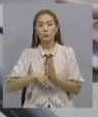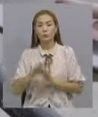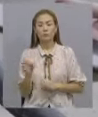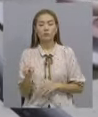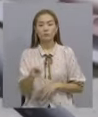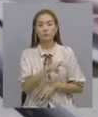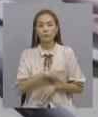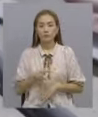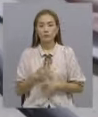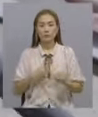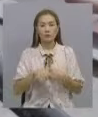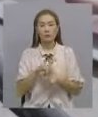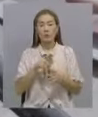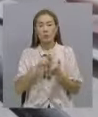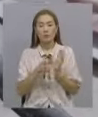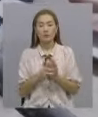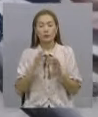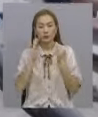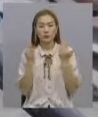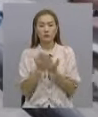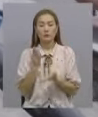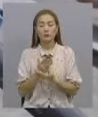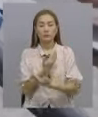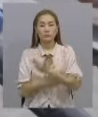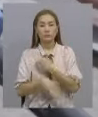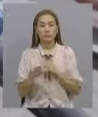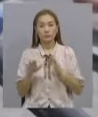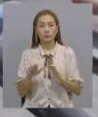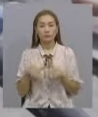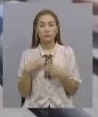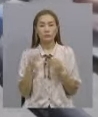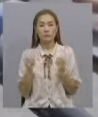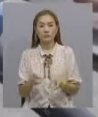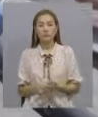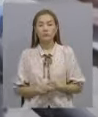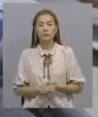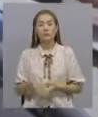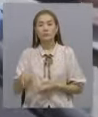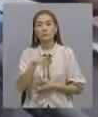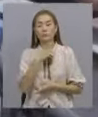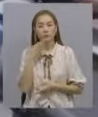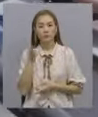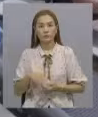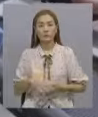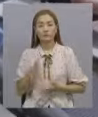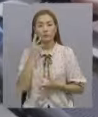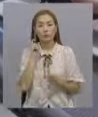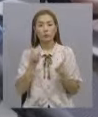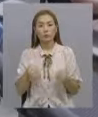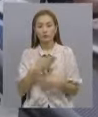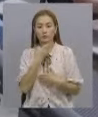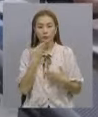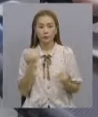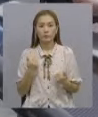хочу сказать, что у нас в аэропорту самая лучшая комната для людей с инвалидностью. Такой нету нигде в Казахстане. В Алмате даже нету,